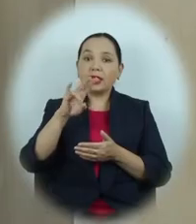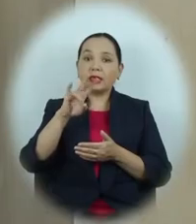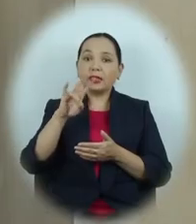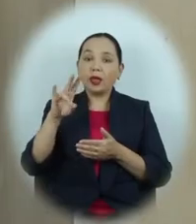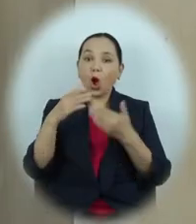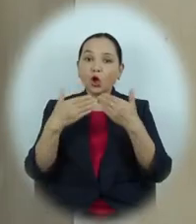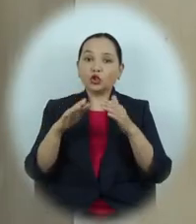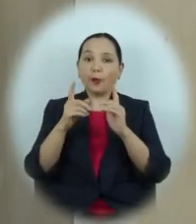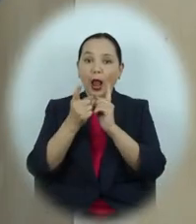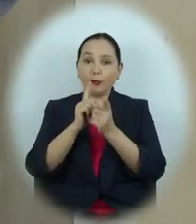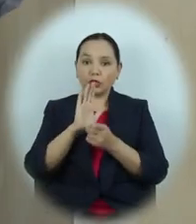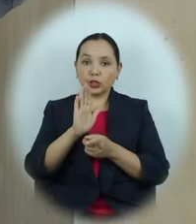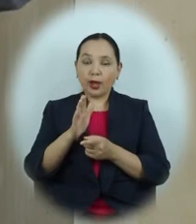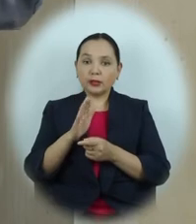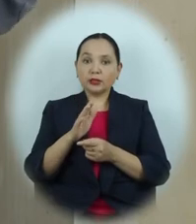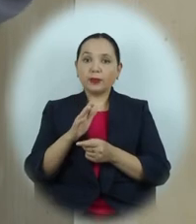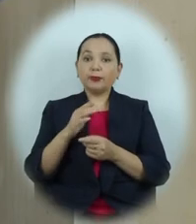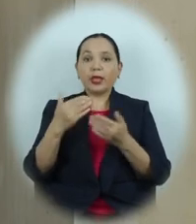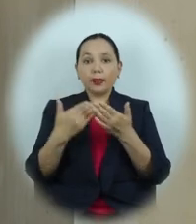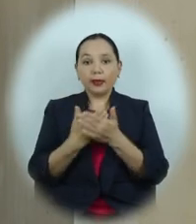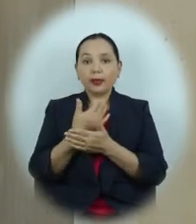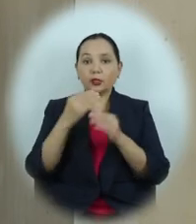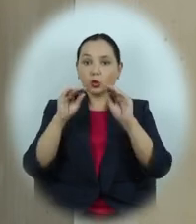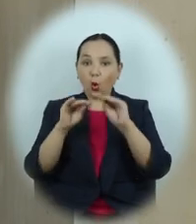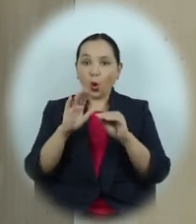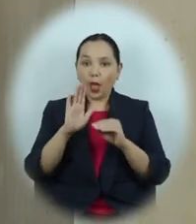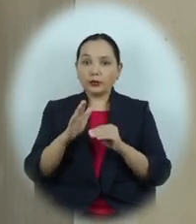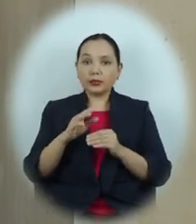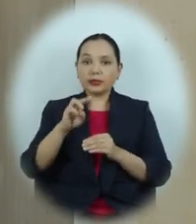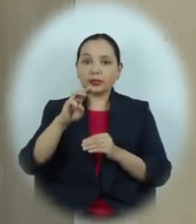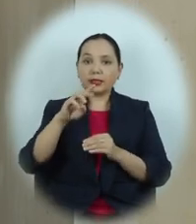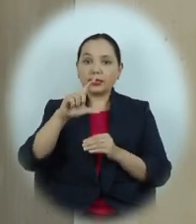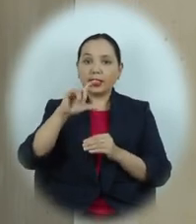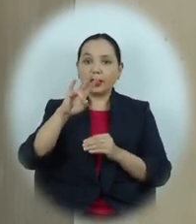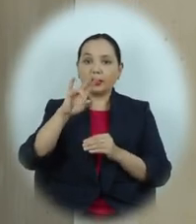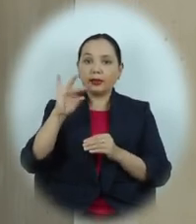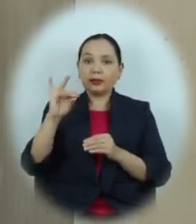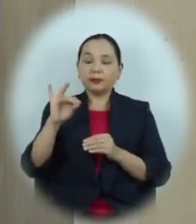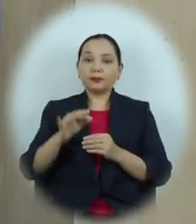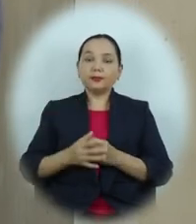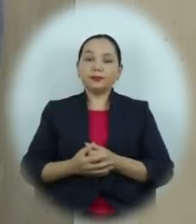ochib almashtiramiz. Ya'ni yangisini qo'yamiz bu yerga.